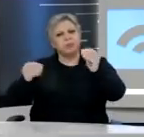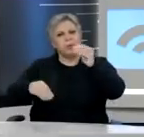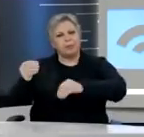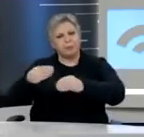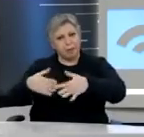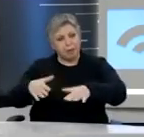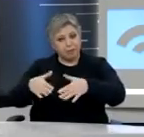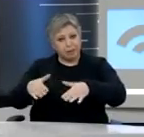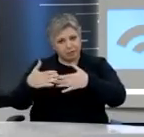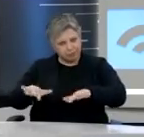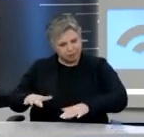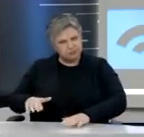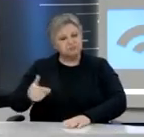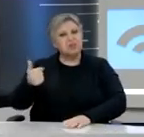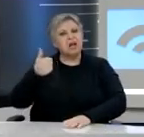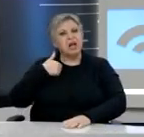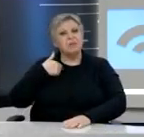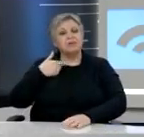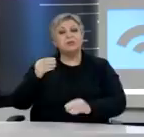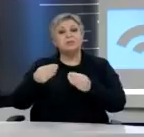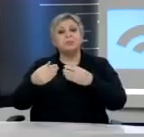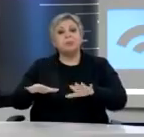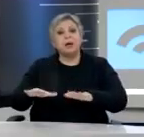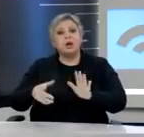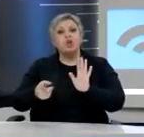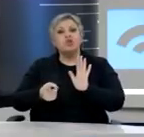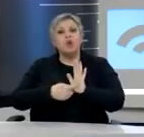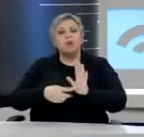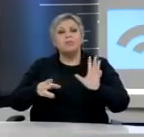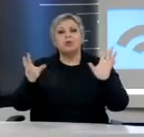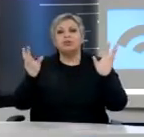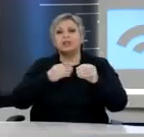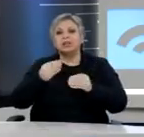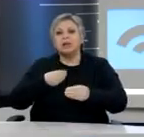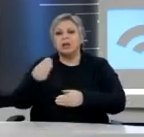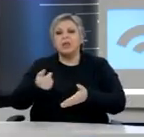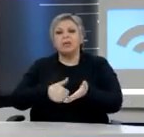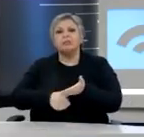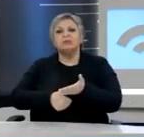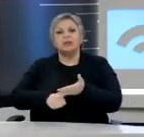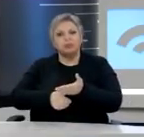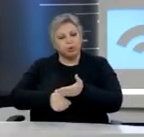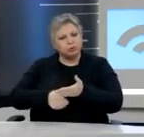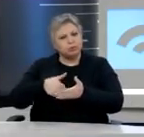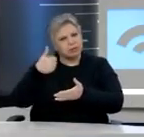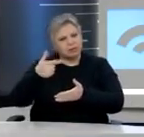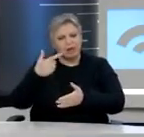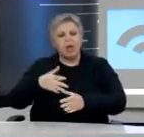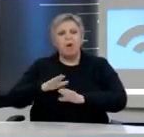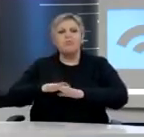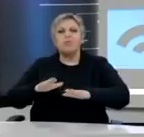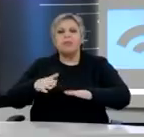ψήφισε νόμο για την ηθαγένεια, για τα παιδιά που γεννούνται στη χώρα να αποκτούν την ηθαγένεια, χωρίς τον κ. Καμένου,